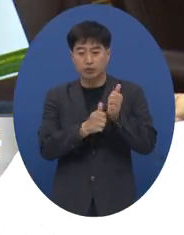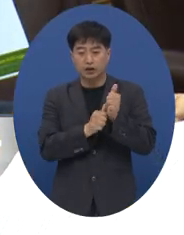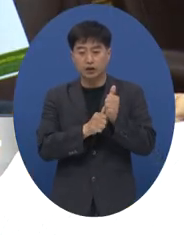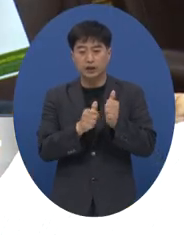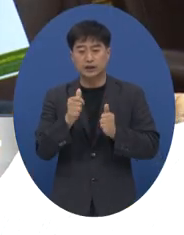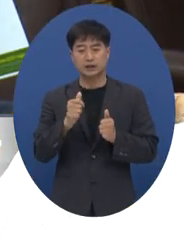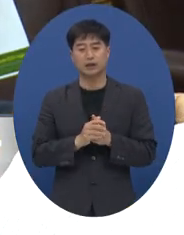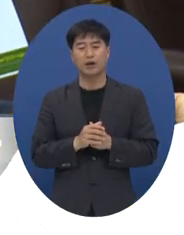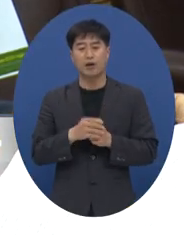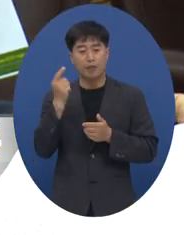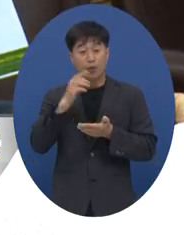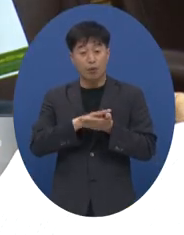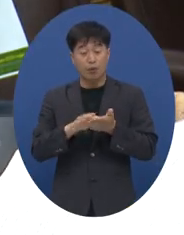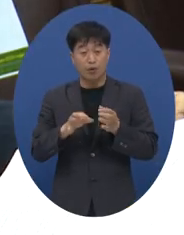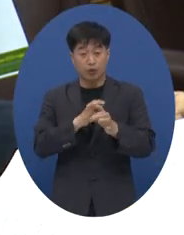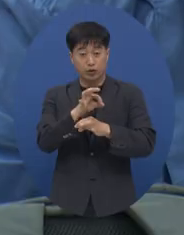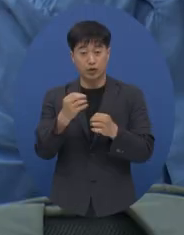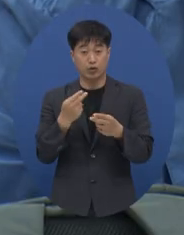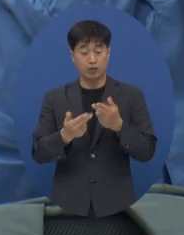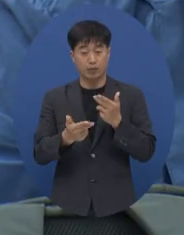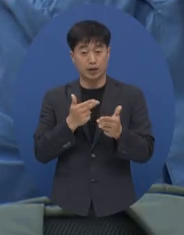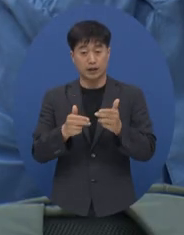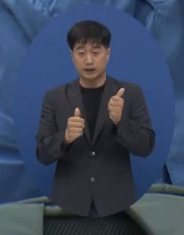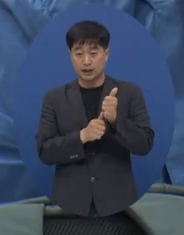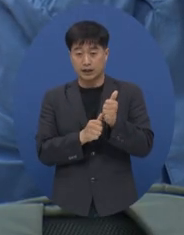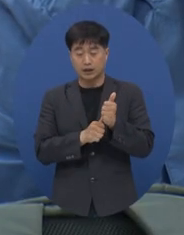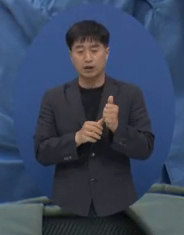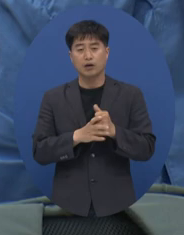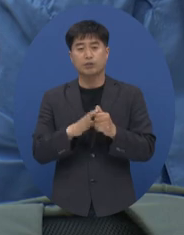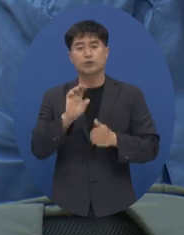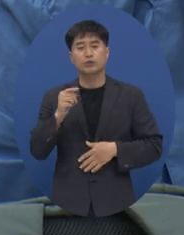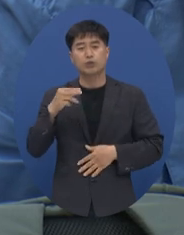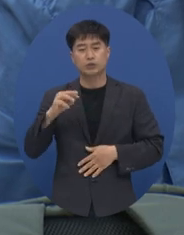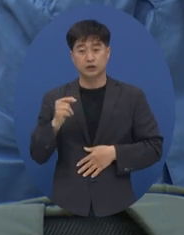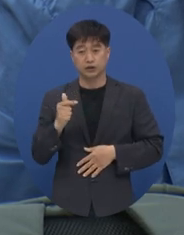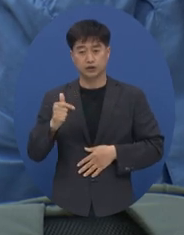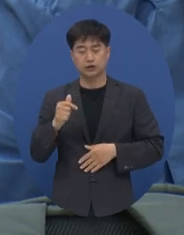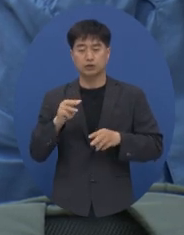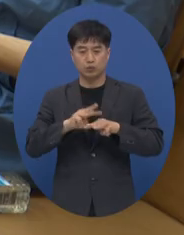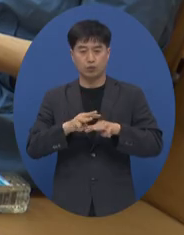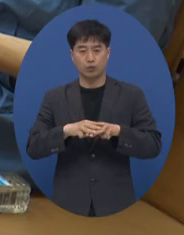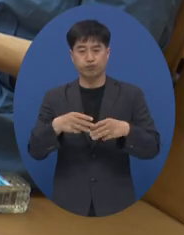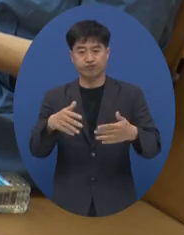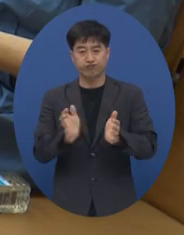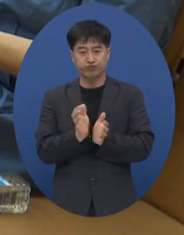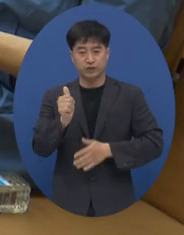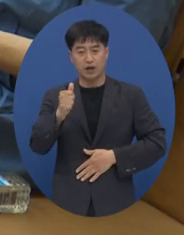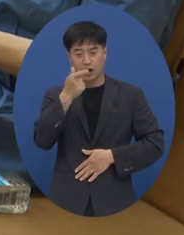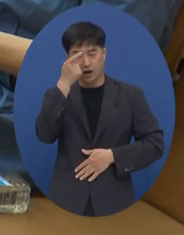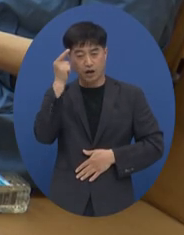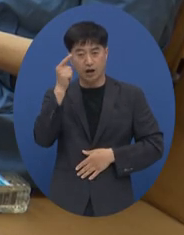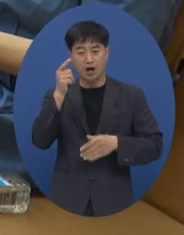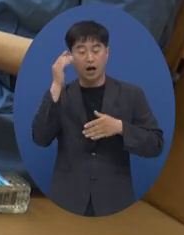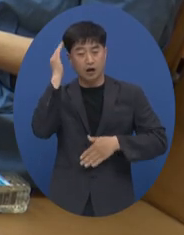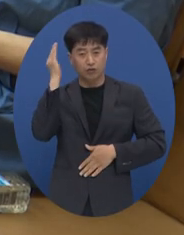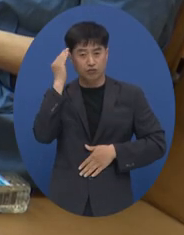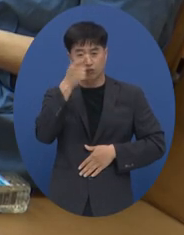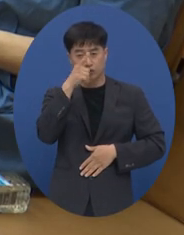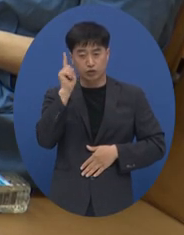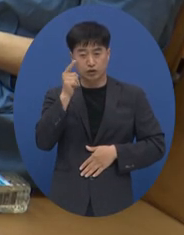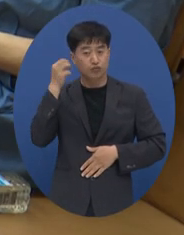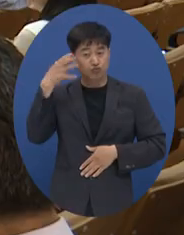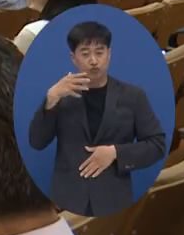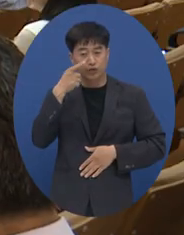이치범 동북아 평화경제협회 이사장, 브론즈 러시아 연해주 정부 농업국장 등 한국과 러시아, 중국,